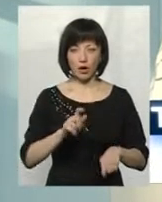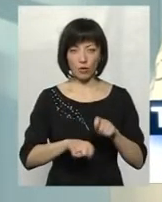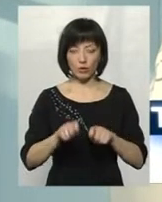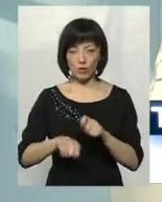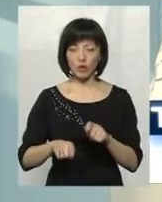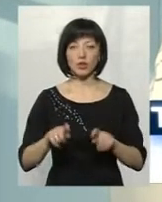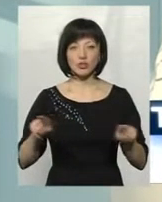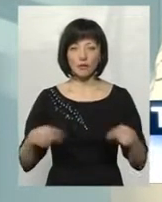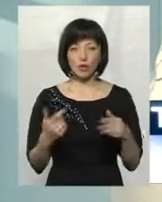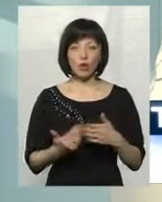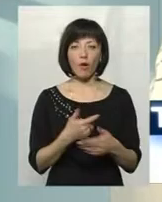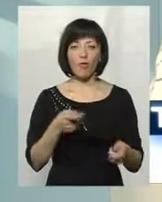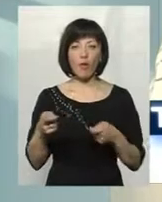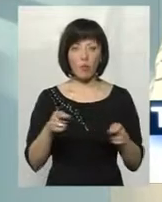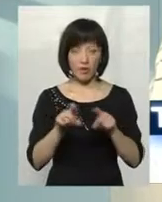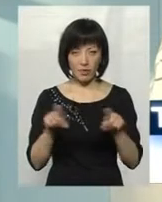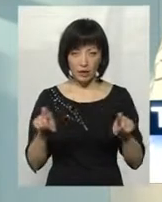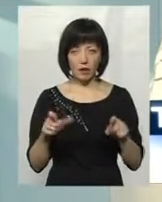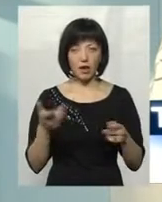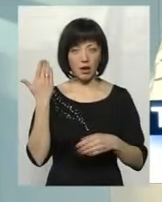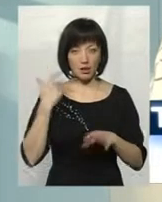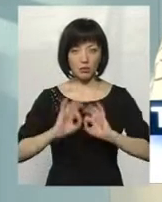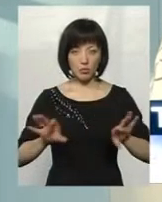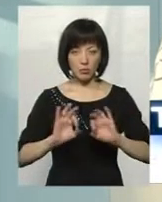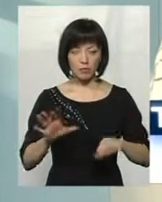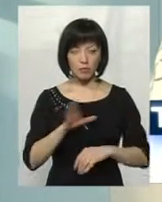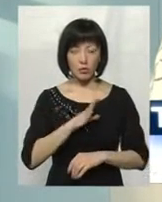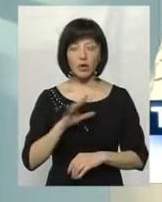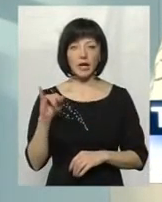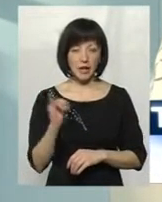управління, про яке я вже сьогодні говорив. Ну і,